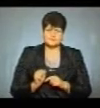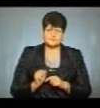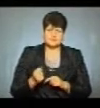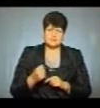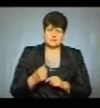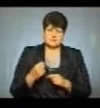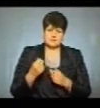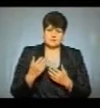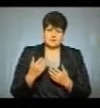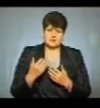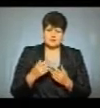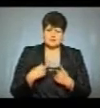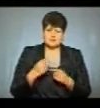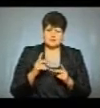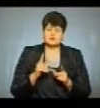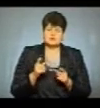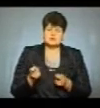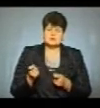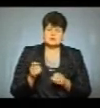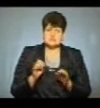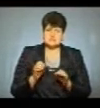що то за свято, це приношення